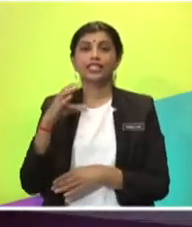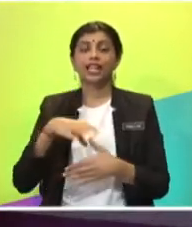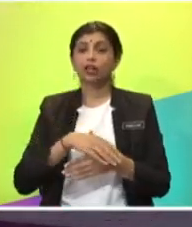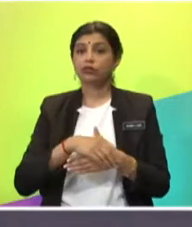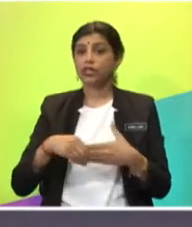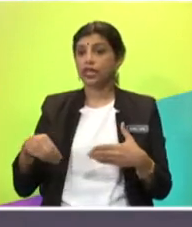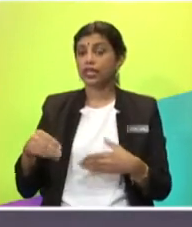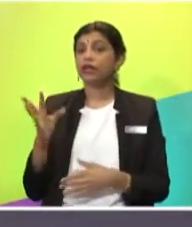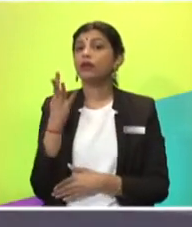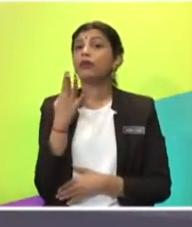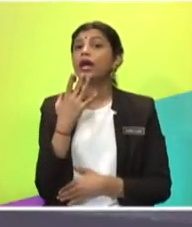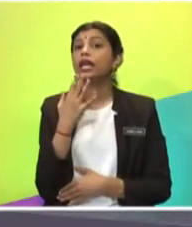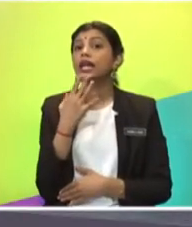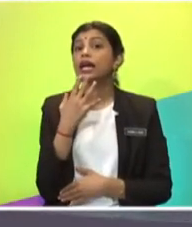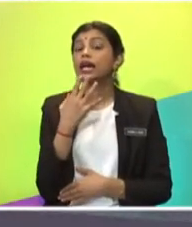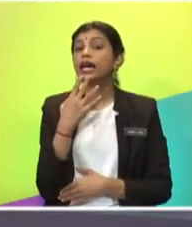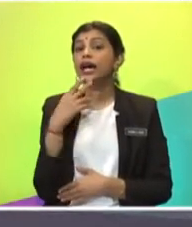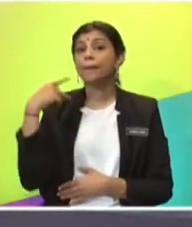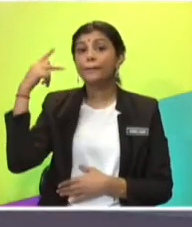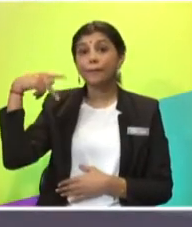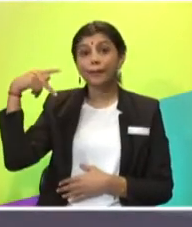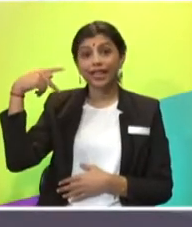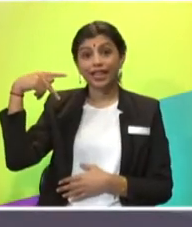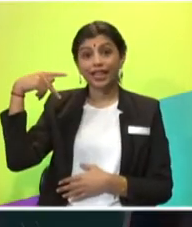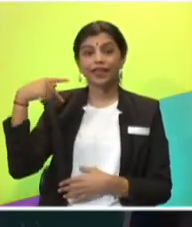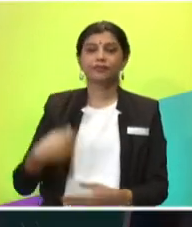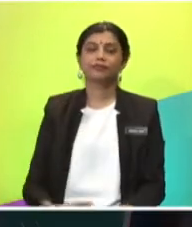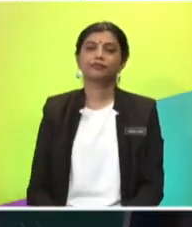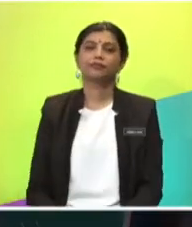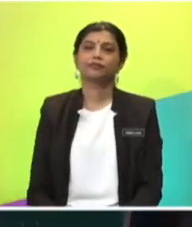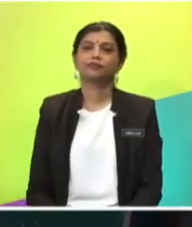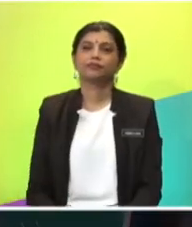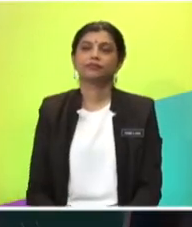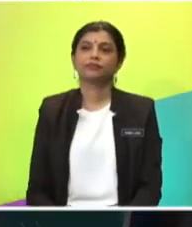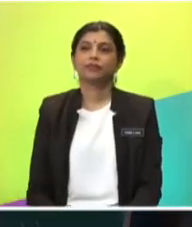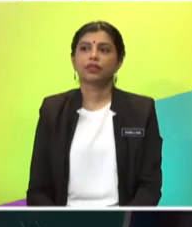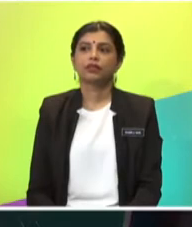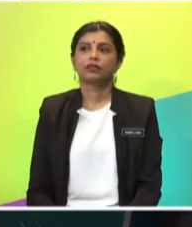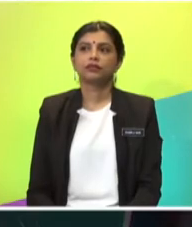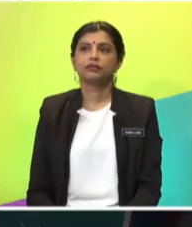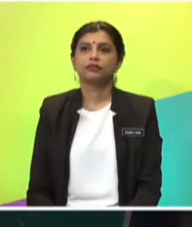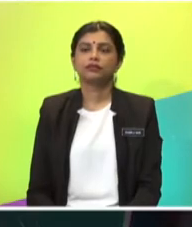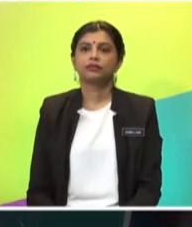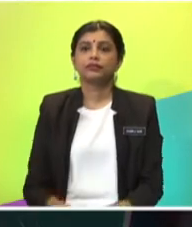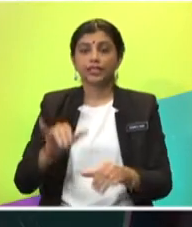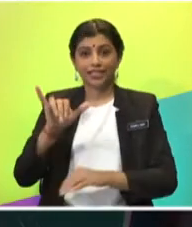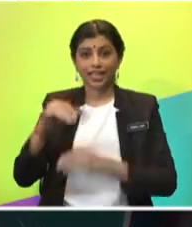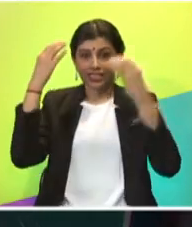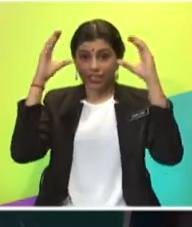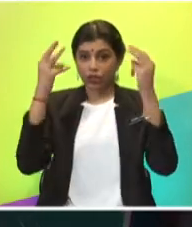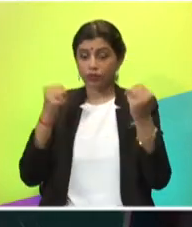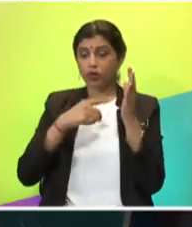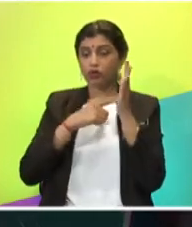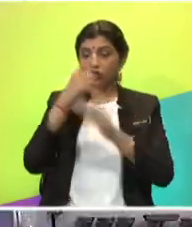RM100 berwarna ungu. Okey. Tapi yang saya nak tunjukkan baik, hari